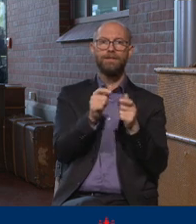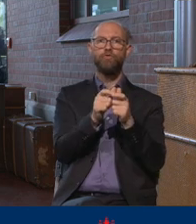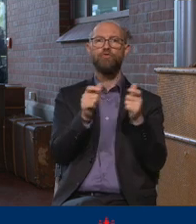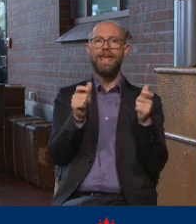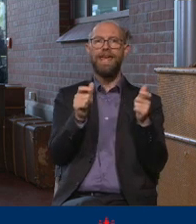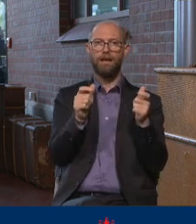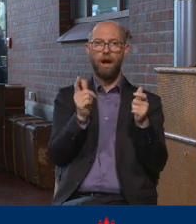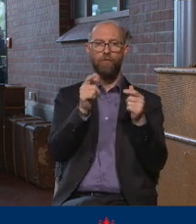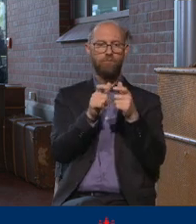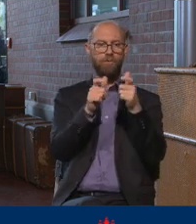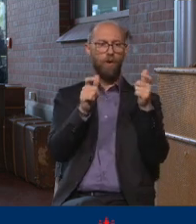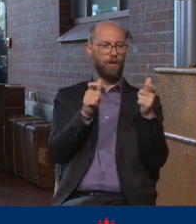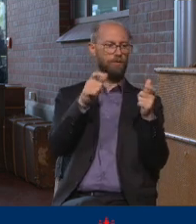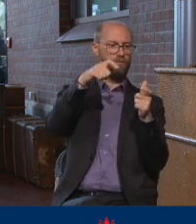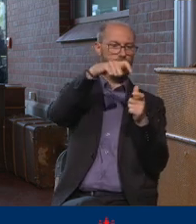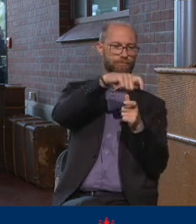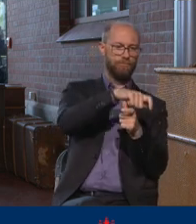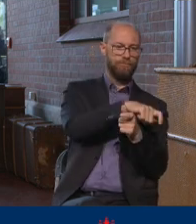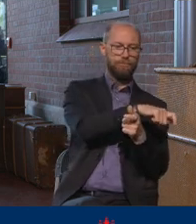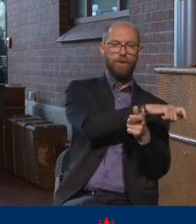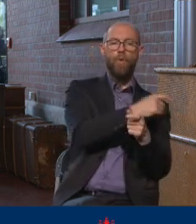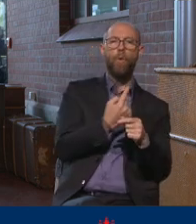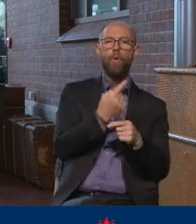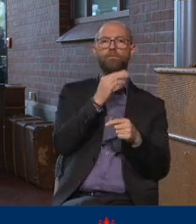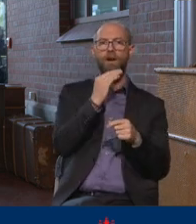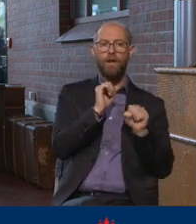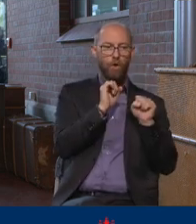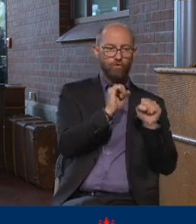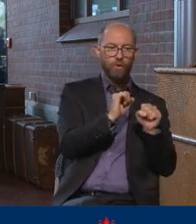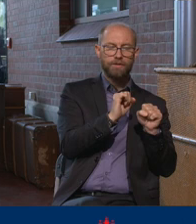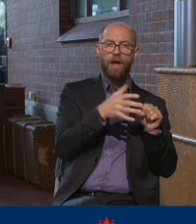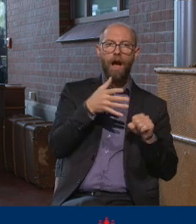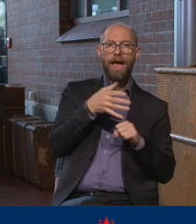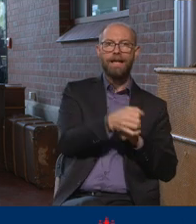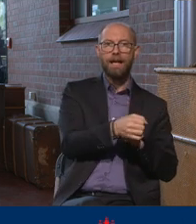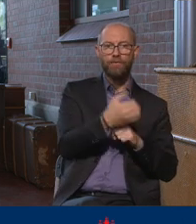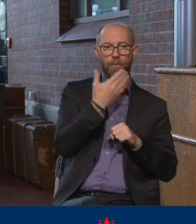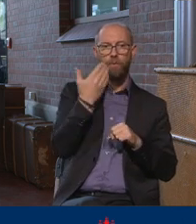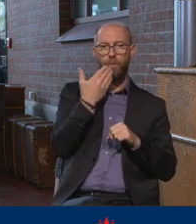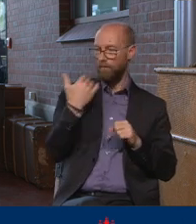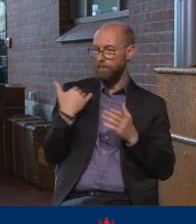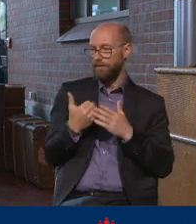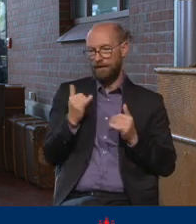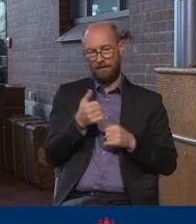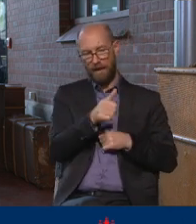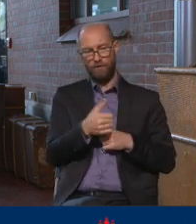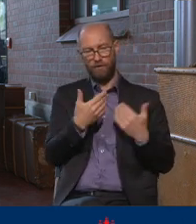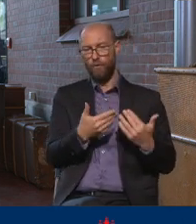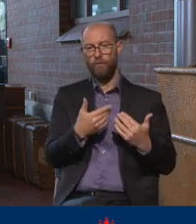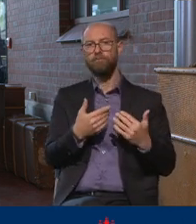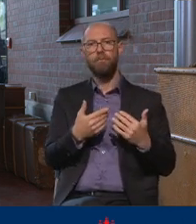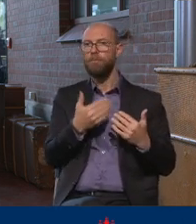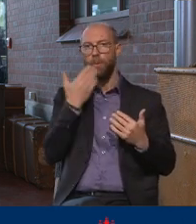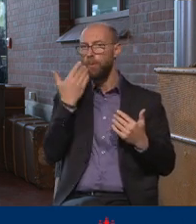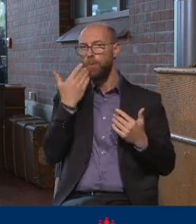an die brücke ansehen kein eingriff in den hochwasserschutz bild bildet so wie ich das jedenfalls bis jetzt beurteilen kann glaube ich